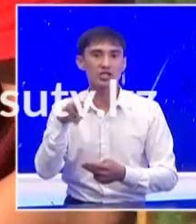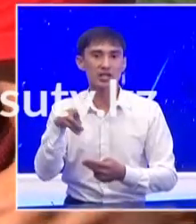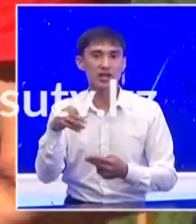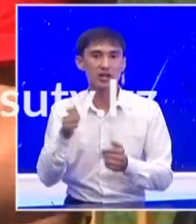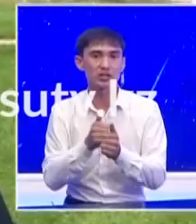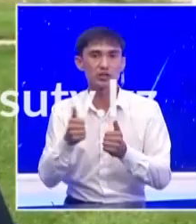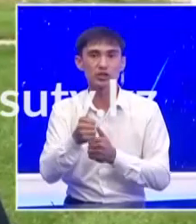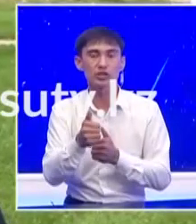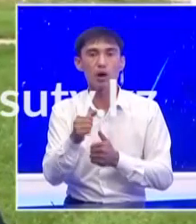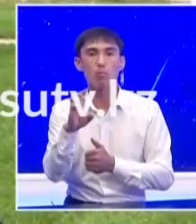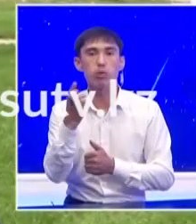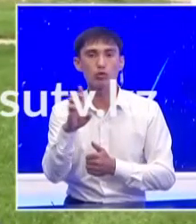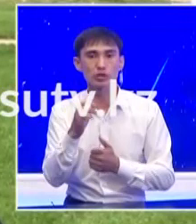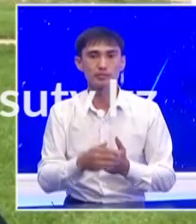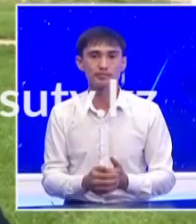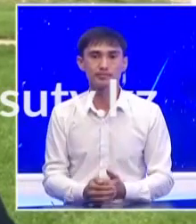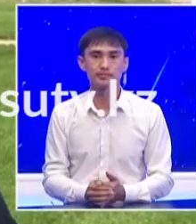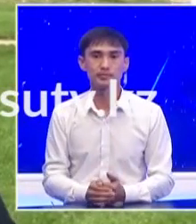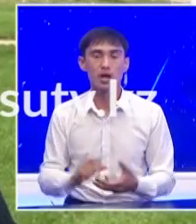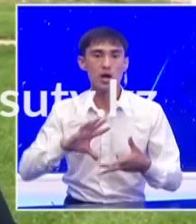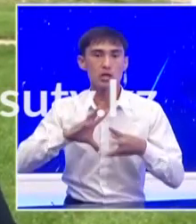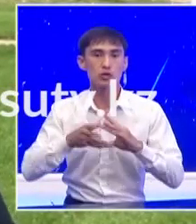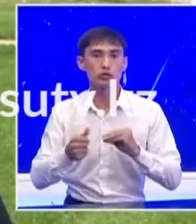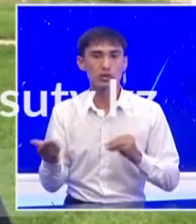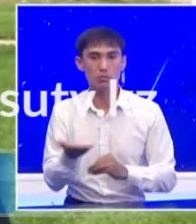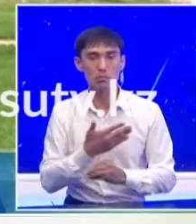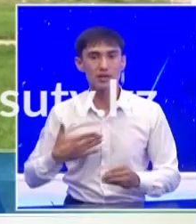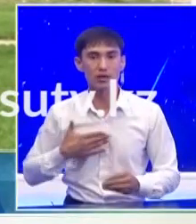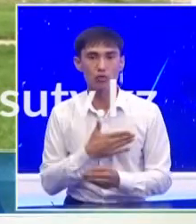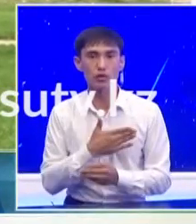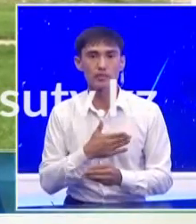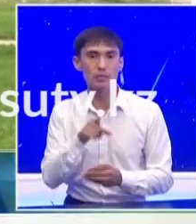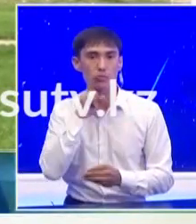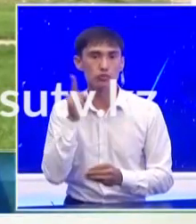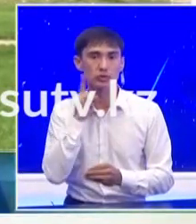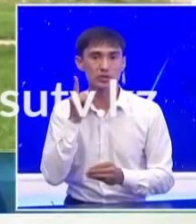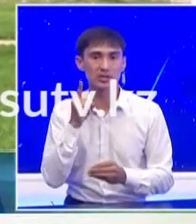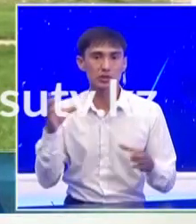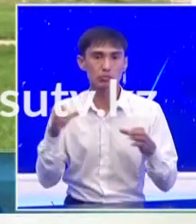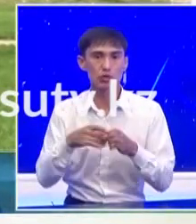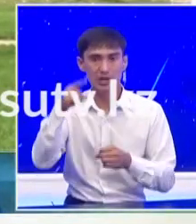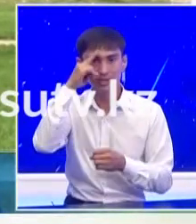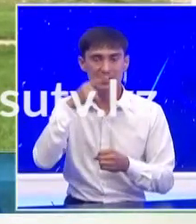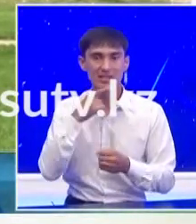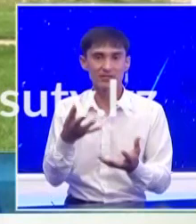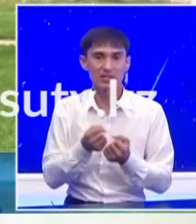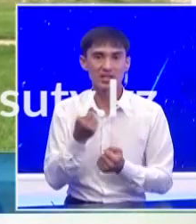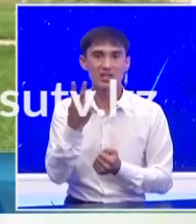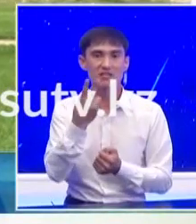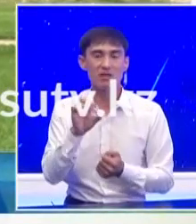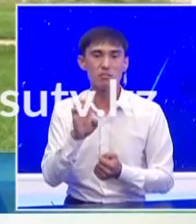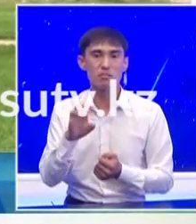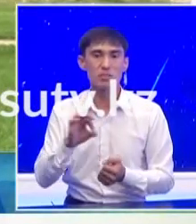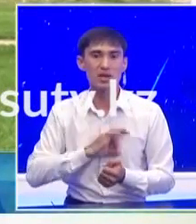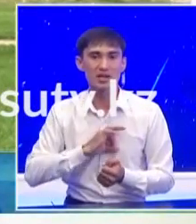отличился бронзой. Результатом мы довольны, потому что мужская юниорская сборная Казахстана завоевала 2 медали, серебро